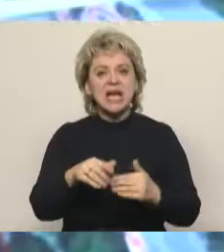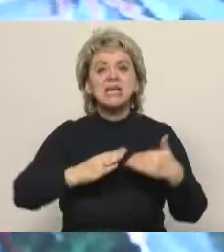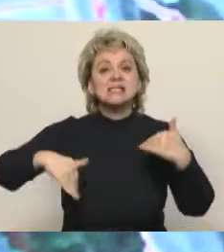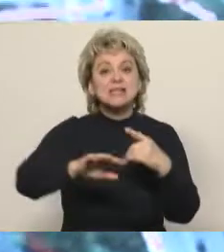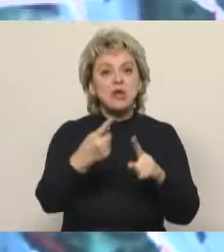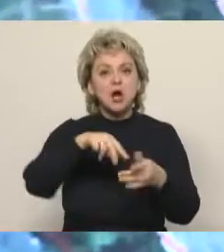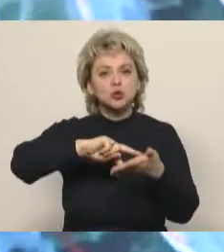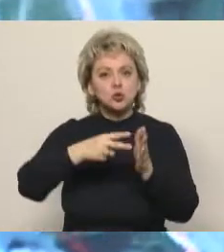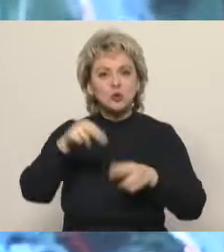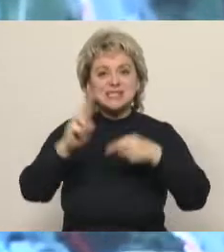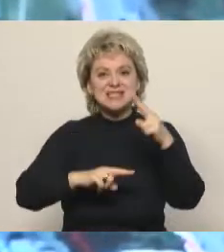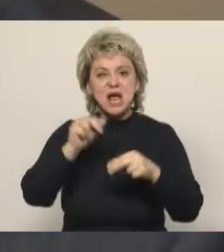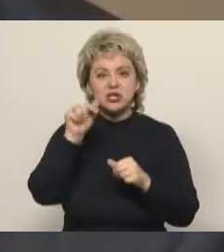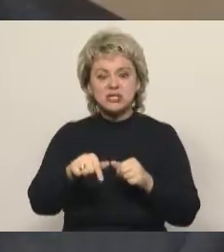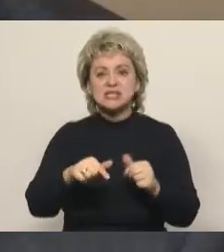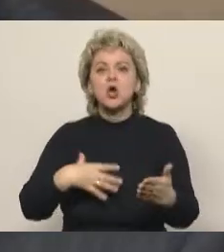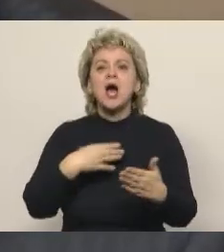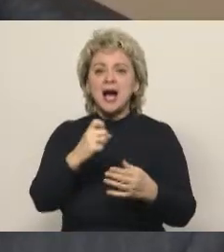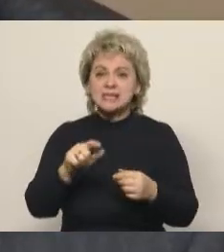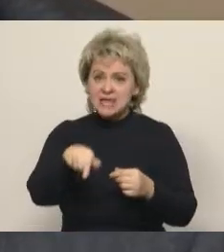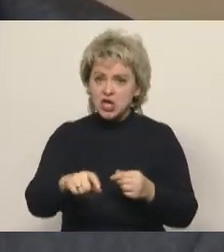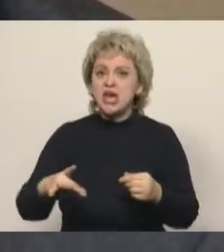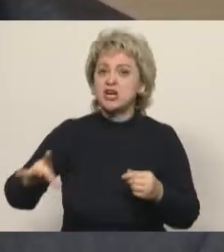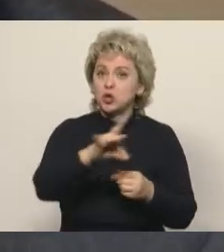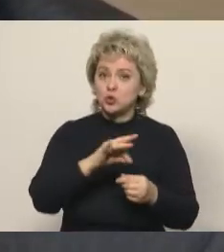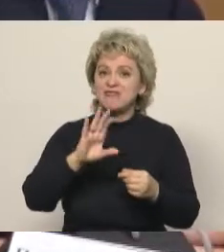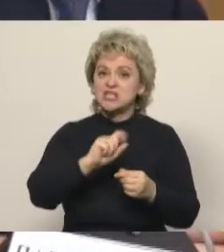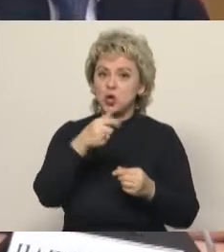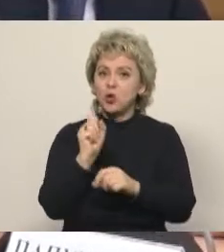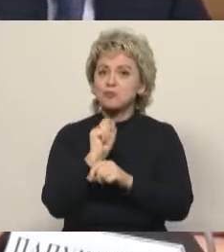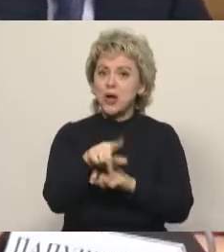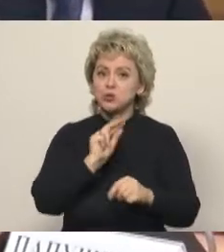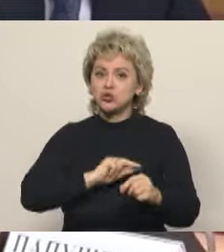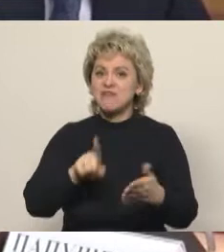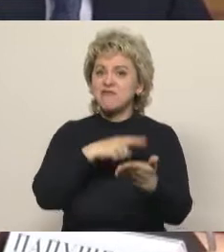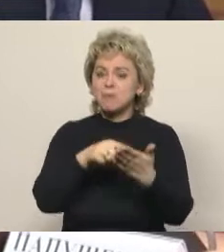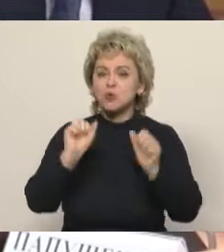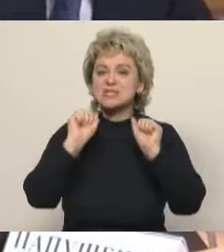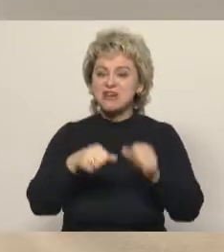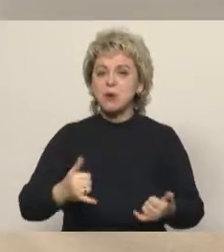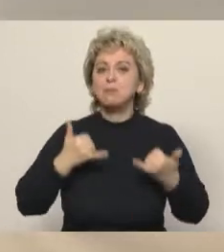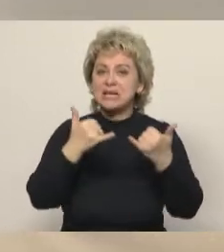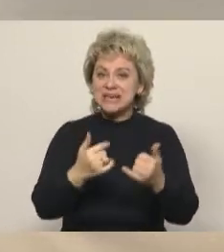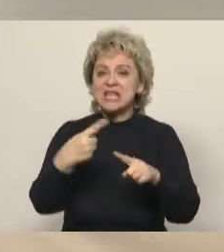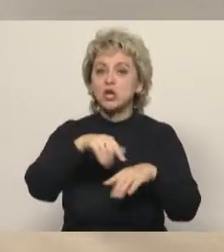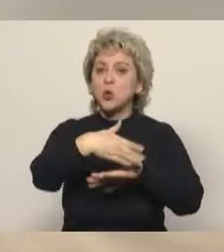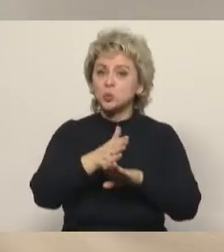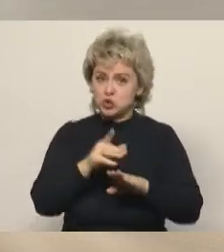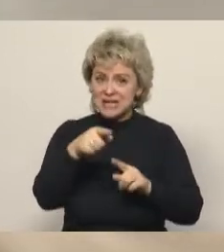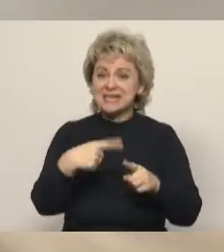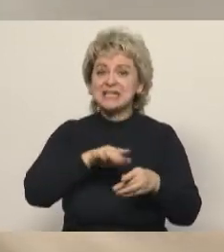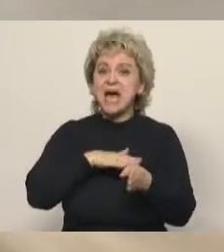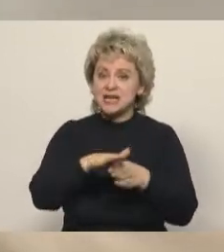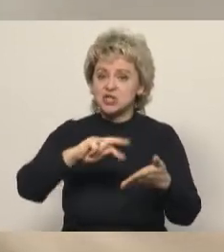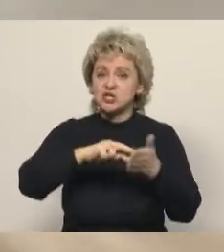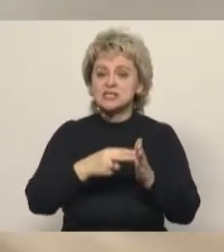на которой планируется строительство, в собственности региона. Василий Голубев поручил проработать вопросы возможности предоставления этого участка для